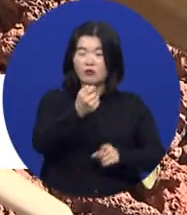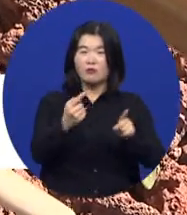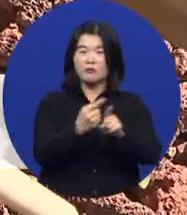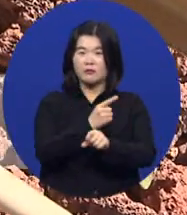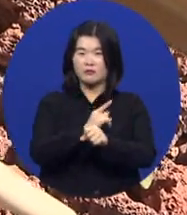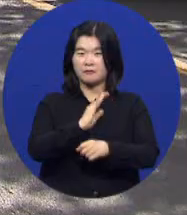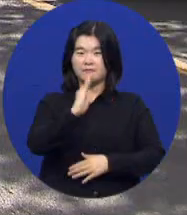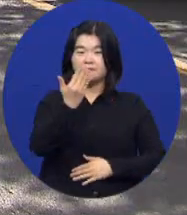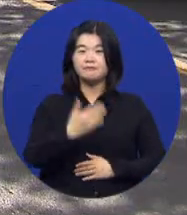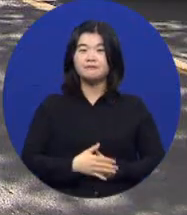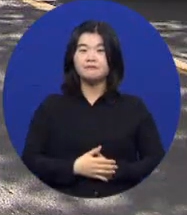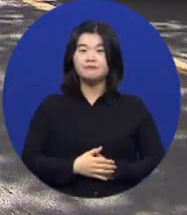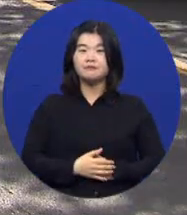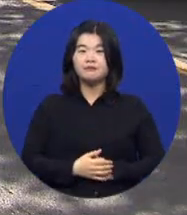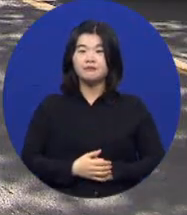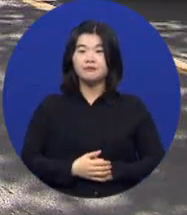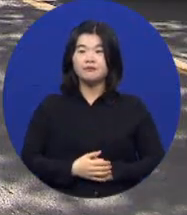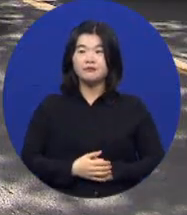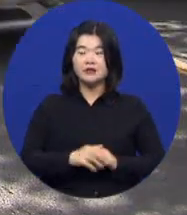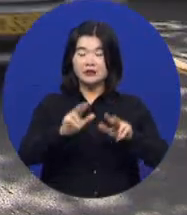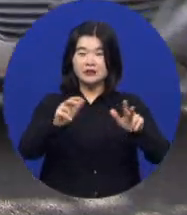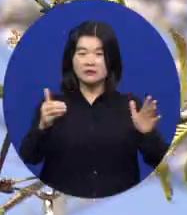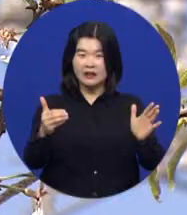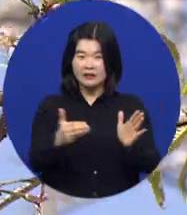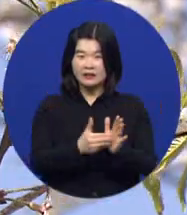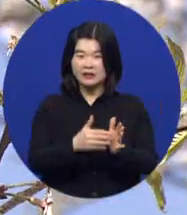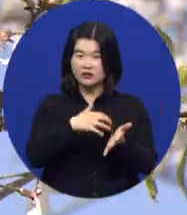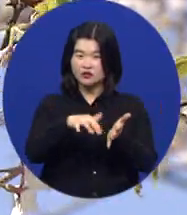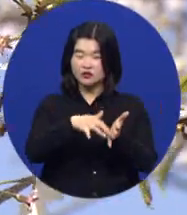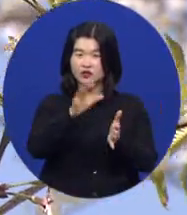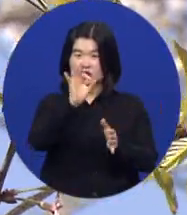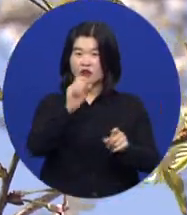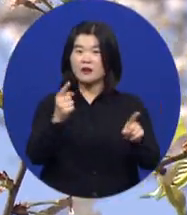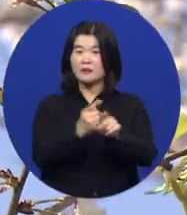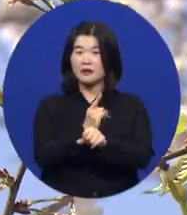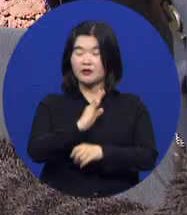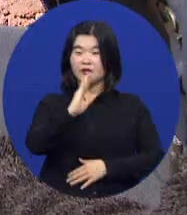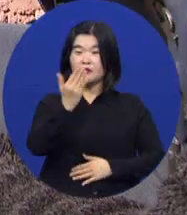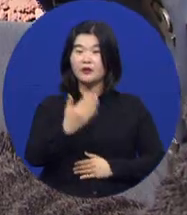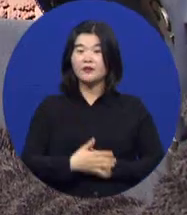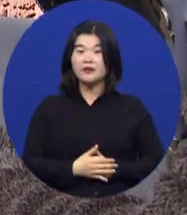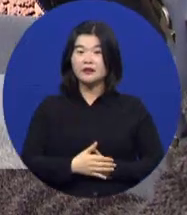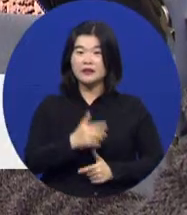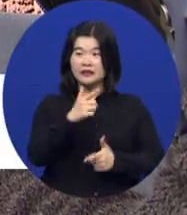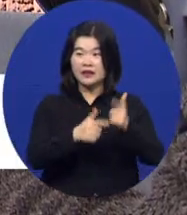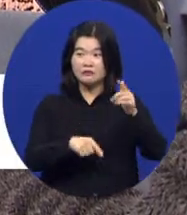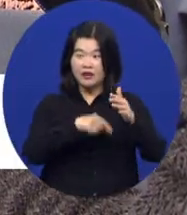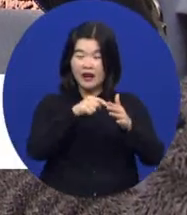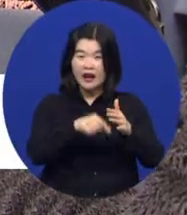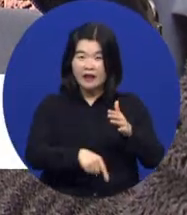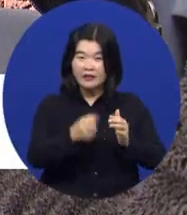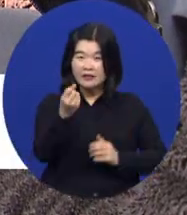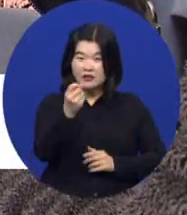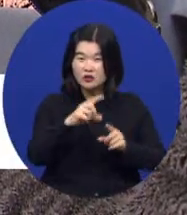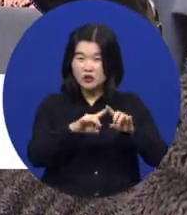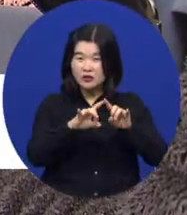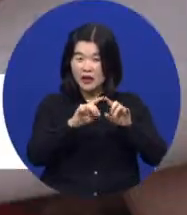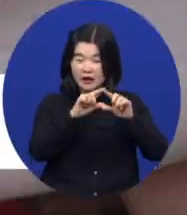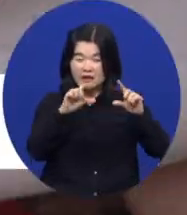바꿔 심은 겁니다. 지금까지 10그루가 교체됐습니다. 나무 안에는 전자칩이 들어